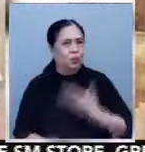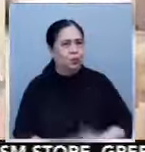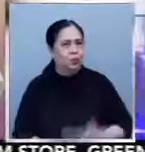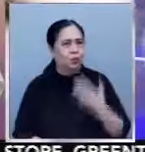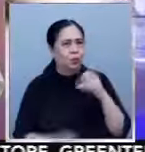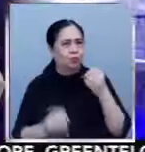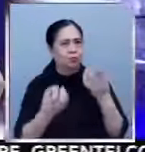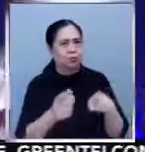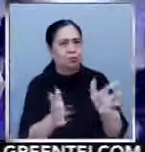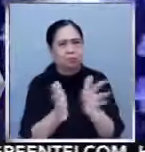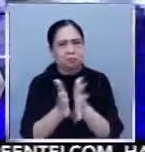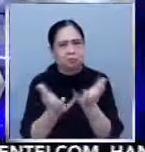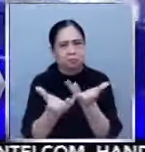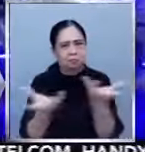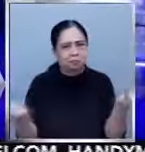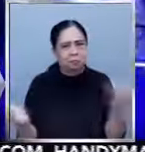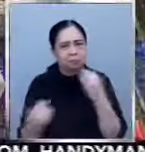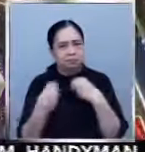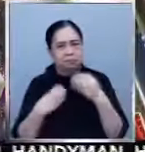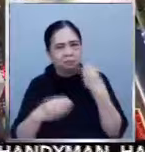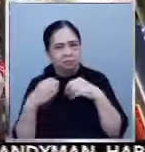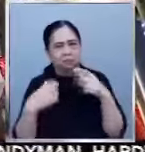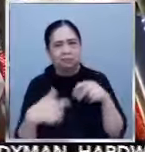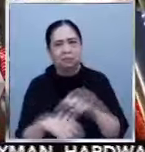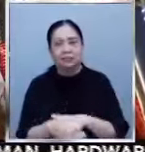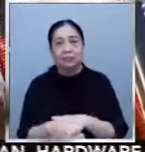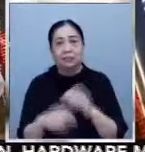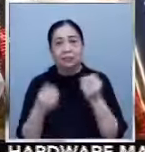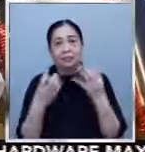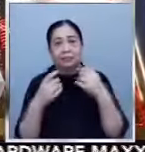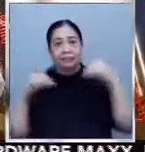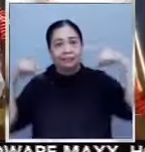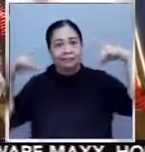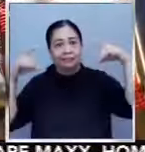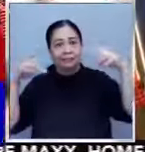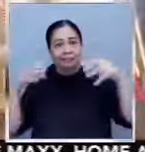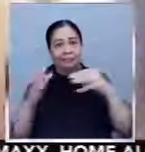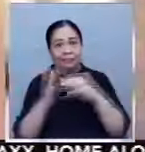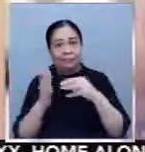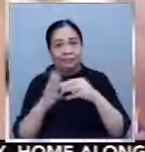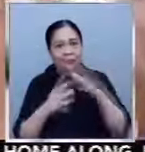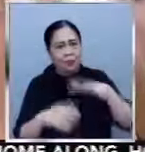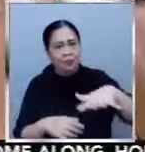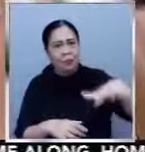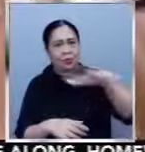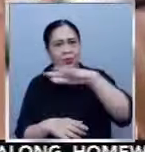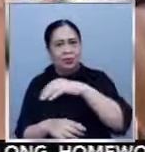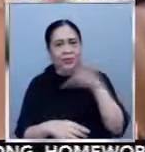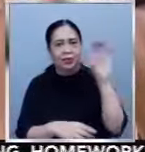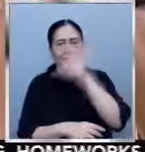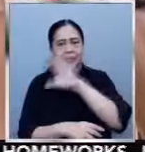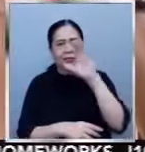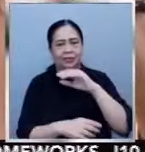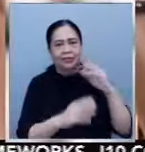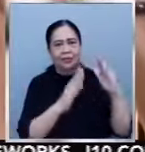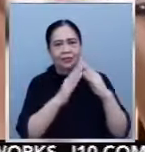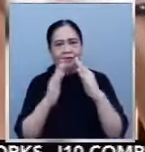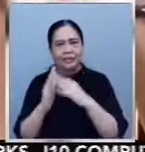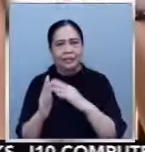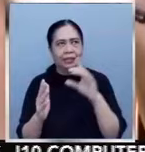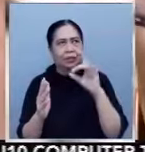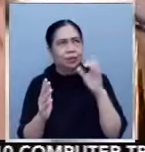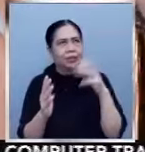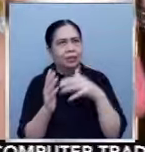mga food stall. Kulang-kulang sa 1 milyong Christmas lights ang ikinalat sa buong Christmas village. Mga hundreds of thousands of lights o